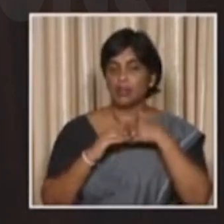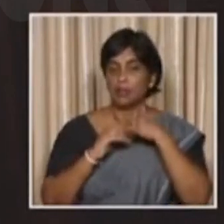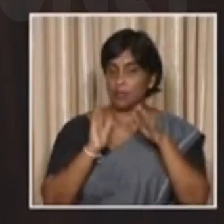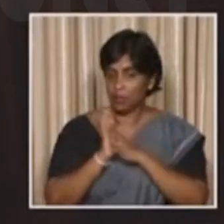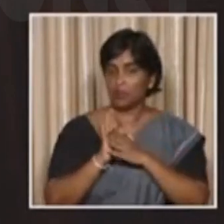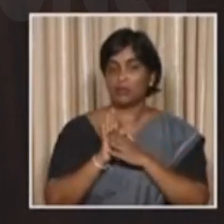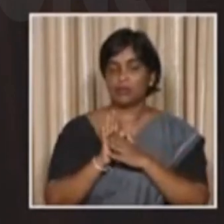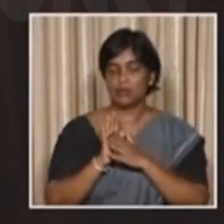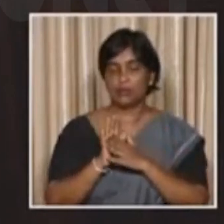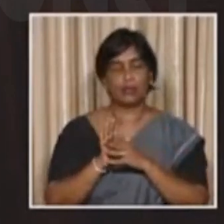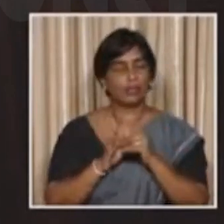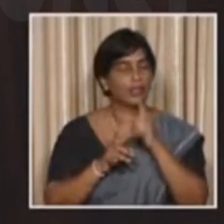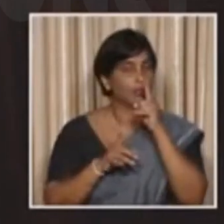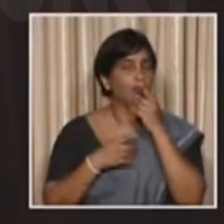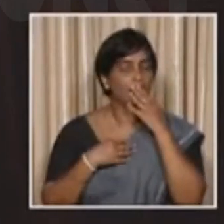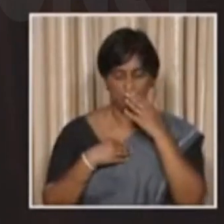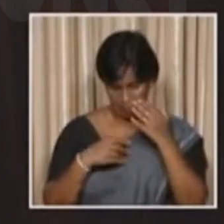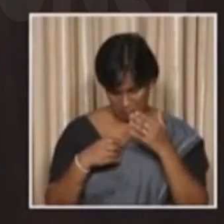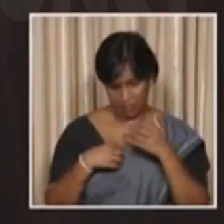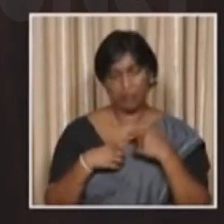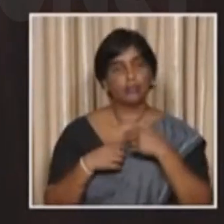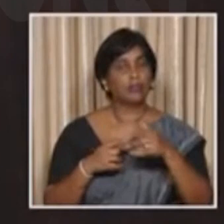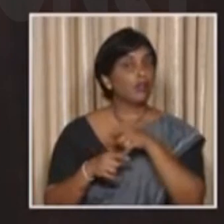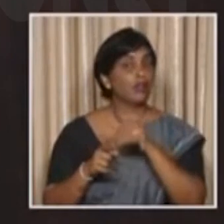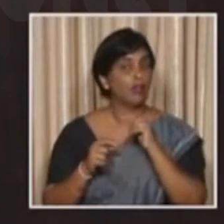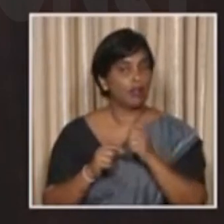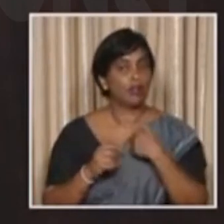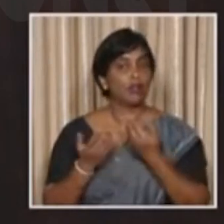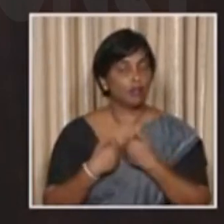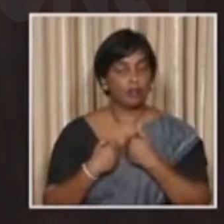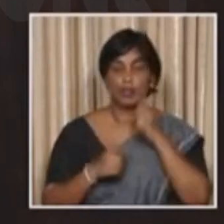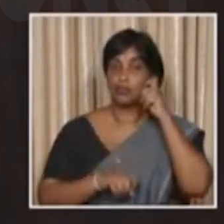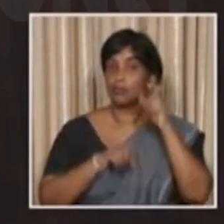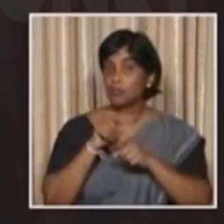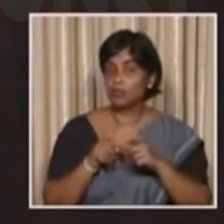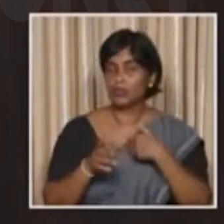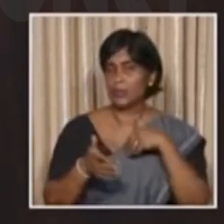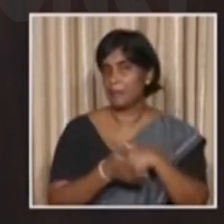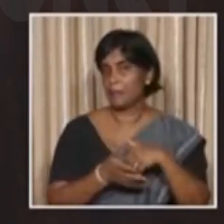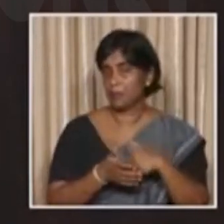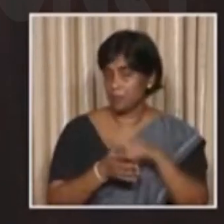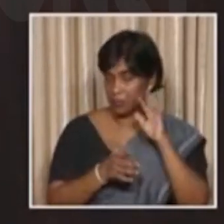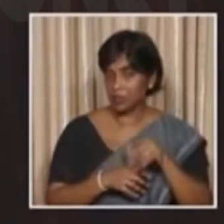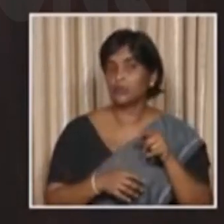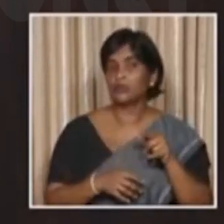හැමෝම එක පාඩමක් ඉගෙන ගත යුතු වෙනවා ඒ තමයි අපි ජනතාව පීඩනයට පත්